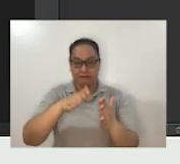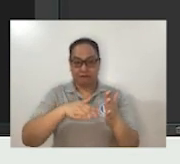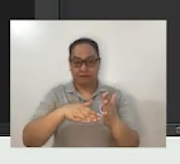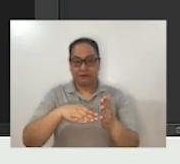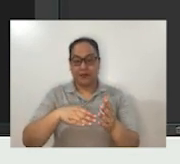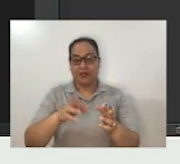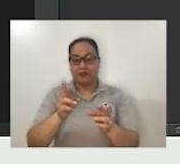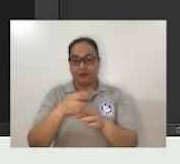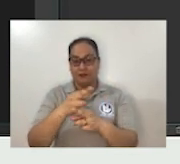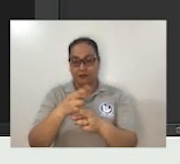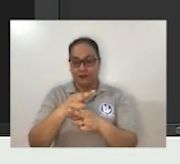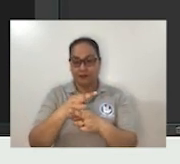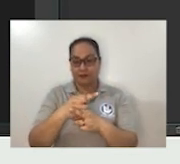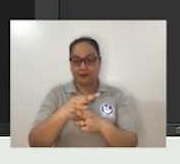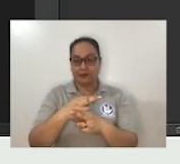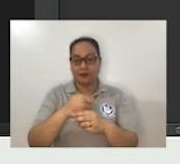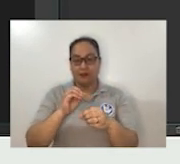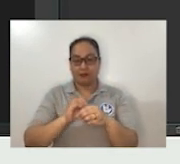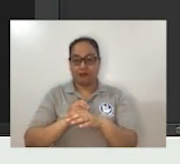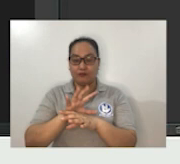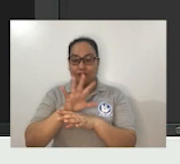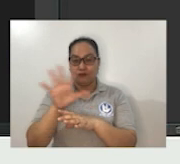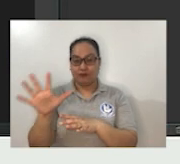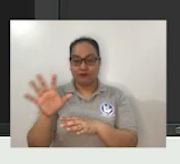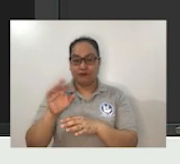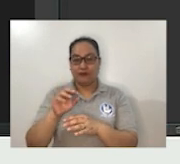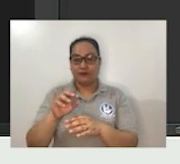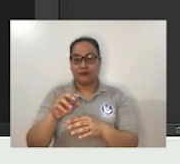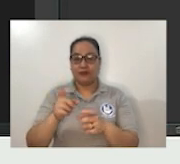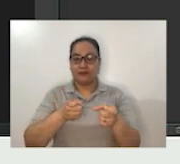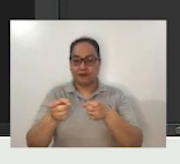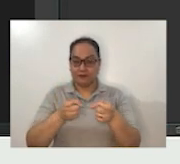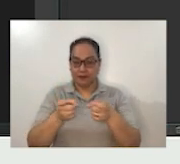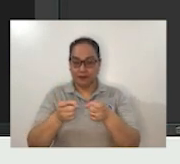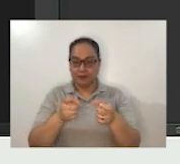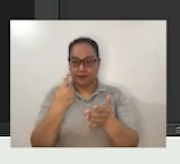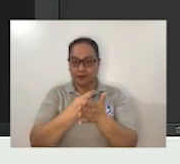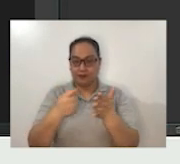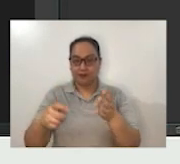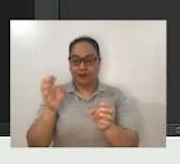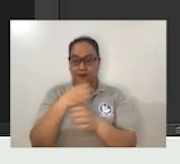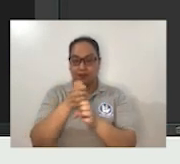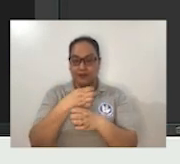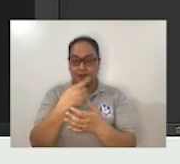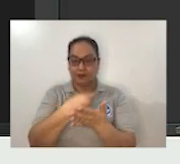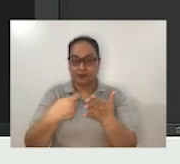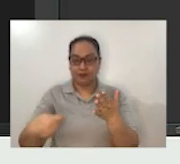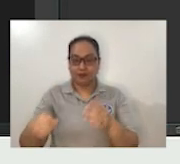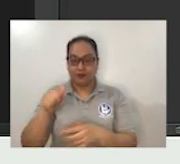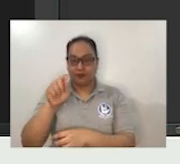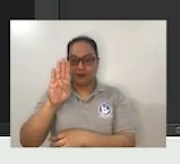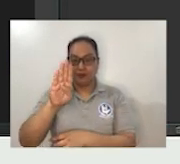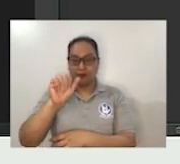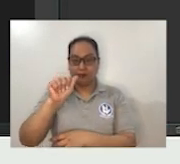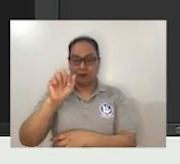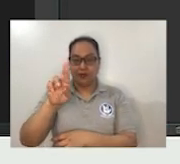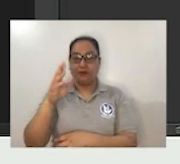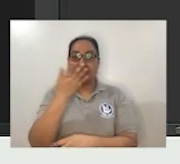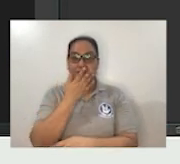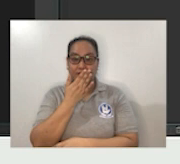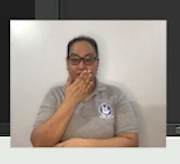tools, retouching tools, drawing and type tools, navigation tools, edit toolbar, color